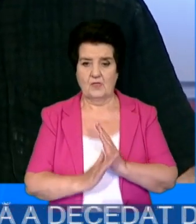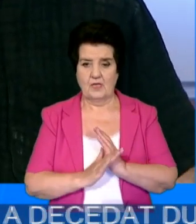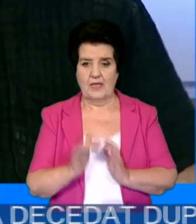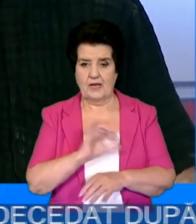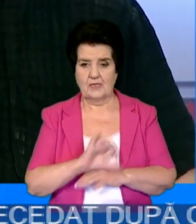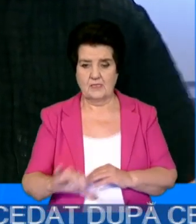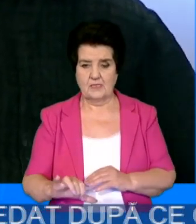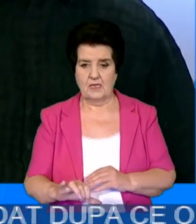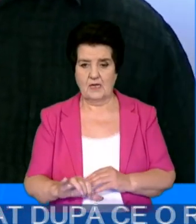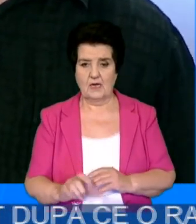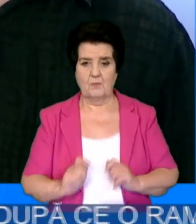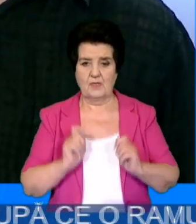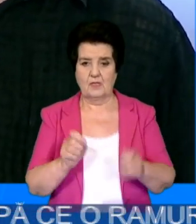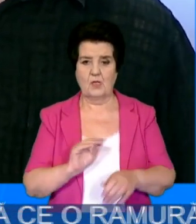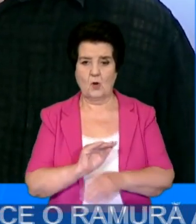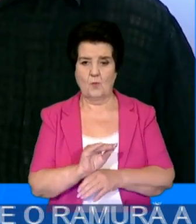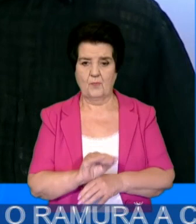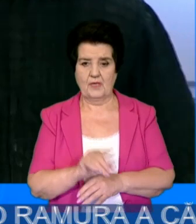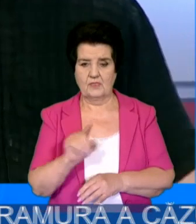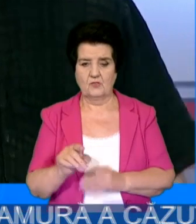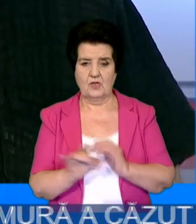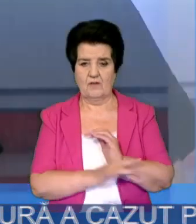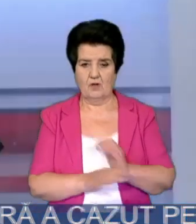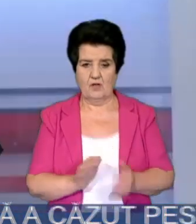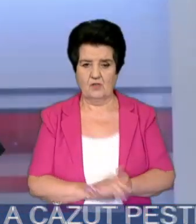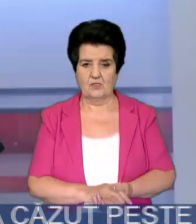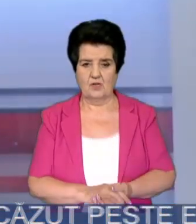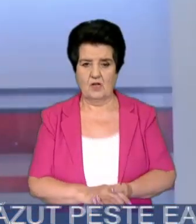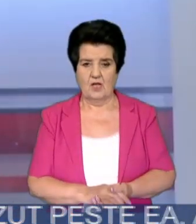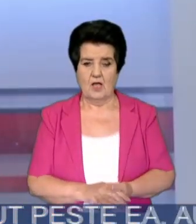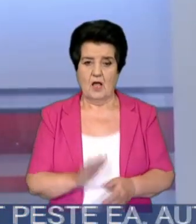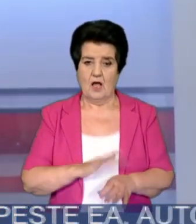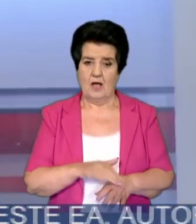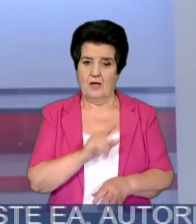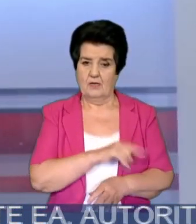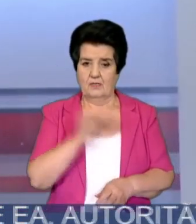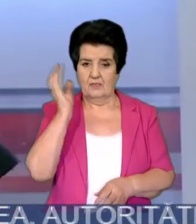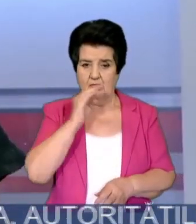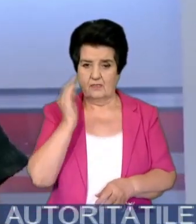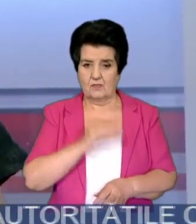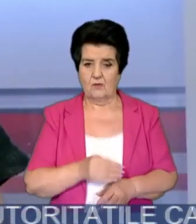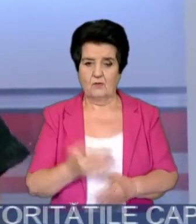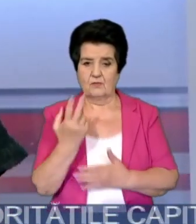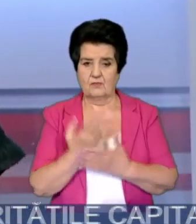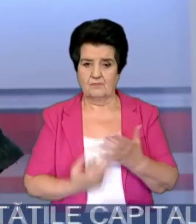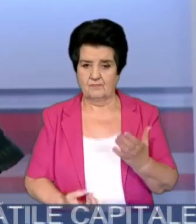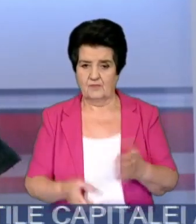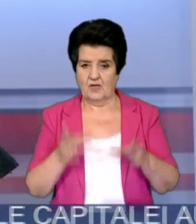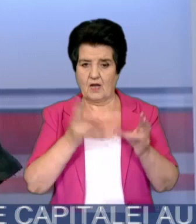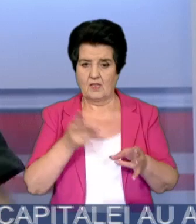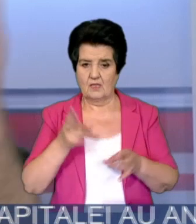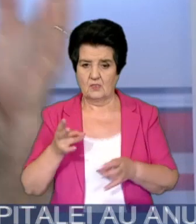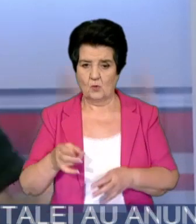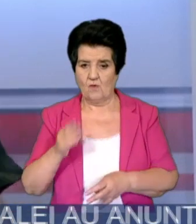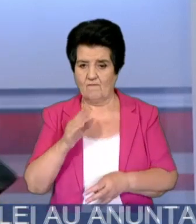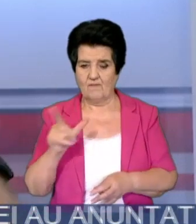extern pentru a da compensații mai multe la cei nevoiași. Însă partea stângă? Partea stângă a Nistrului se prăbușește într-o catastrofă. O